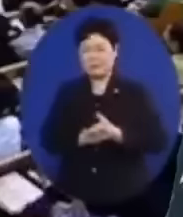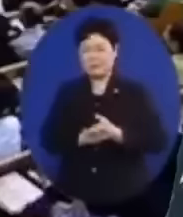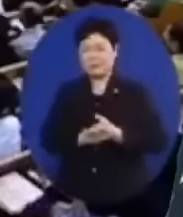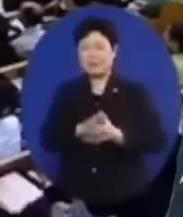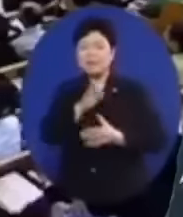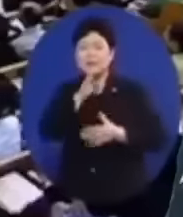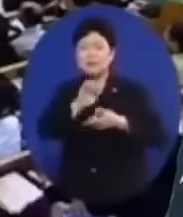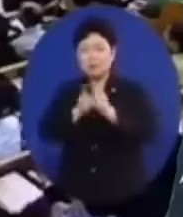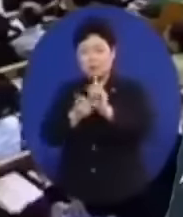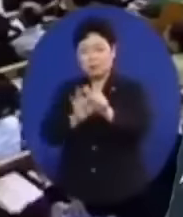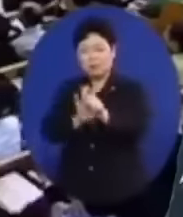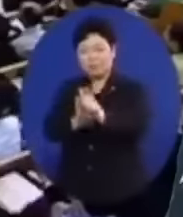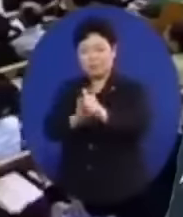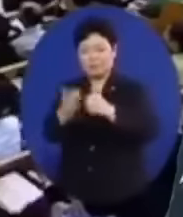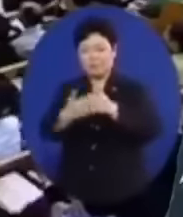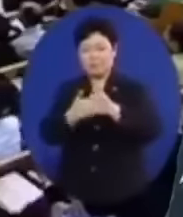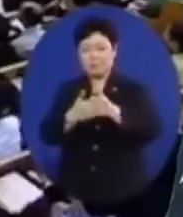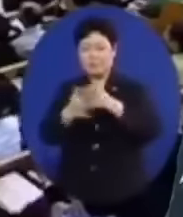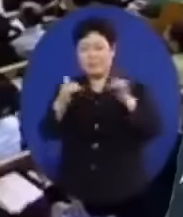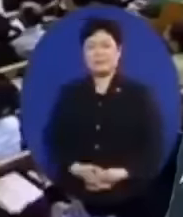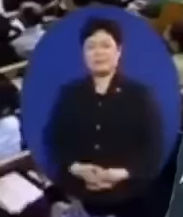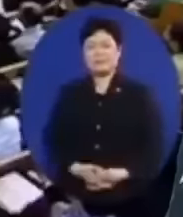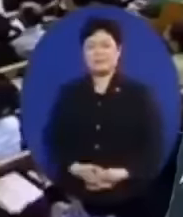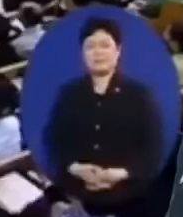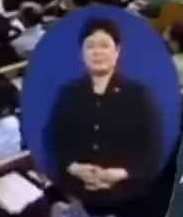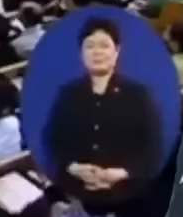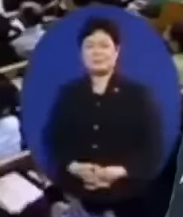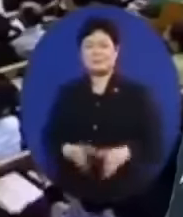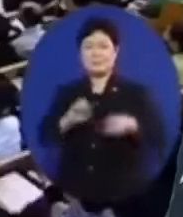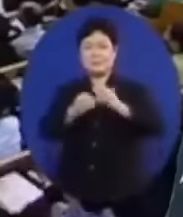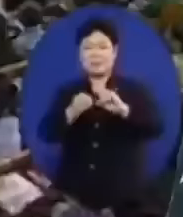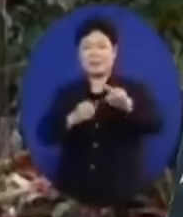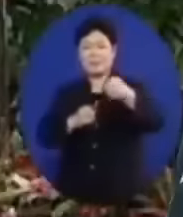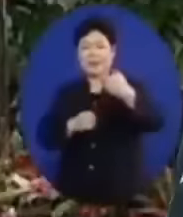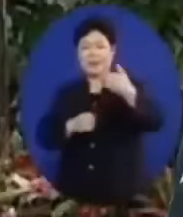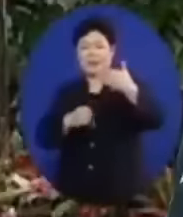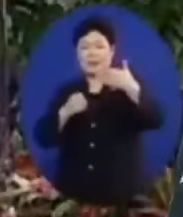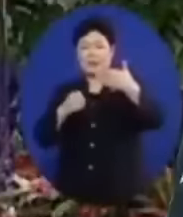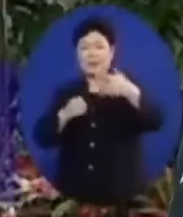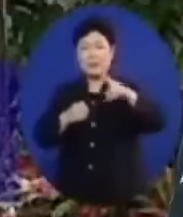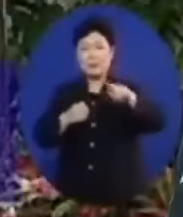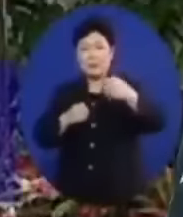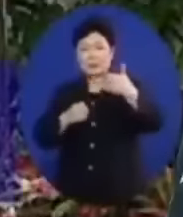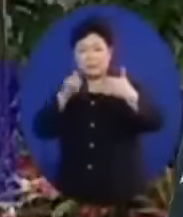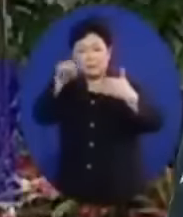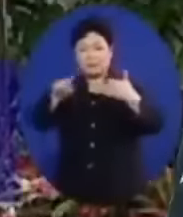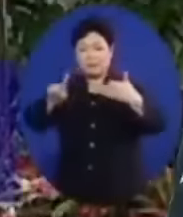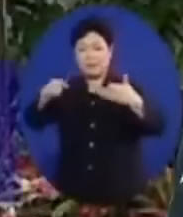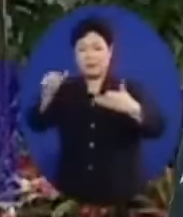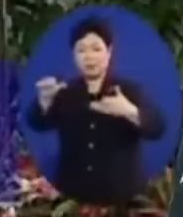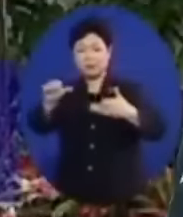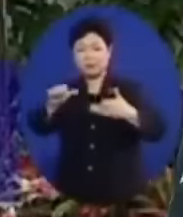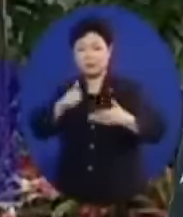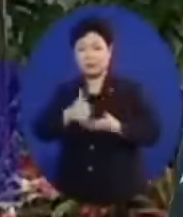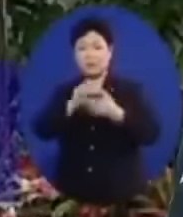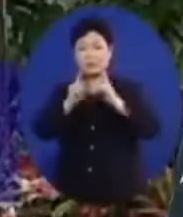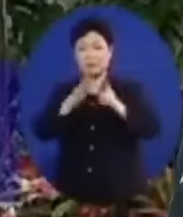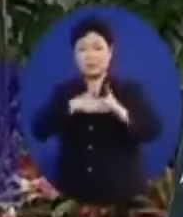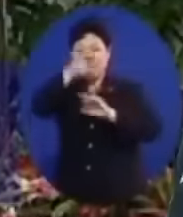땡겨줘요. 사람을 만나야 돼요. 시편 119편 105절에 주의 말씀은 내 발의 등이요 내 길에 빛이